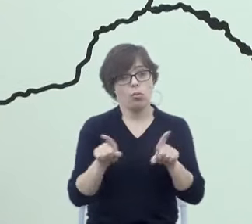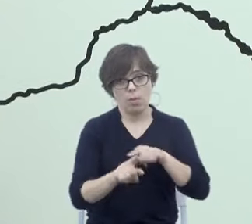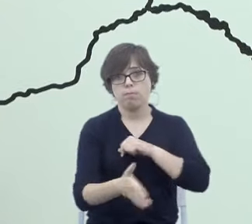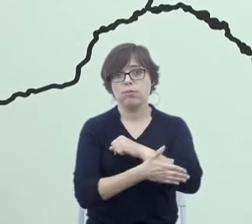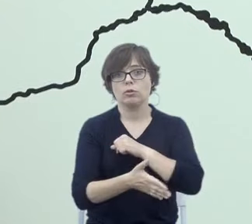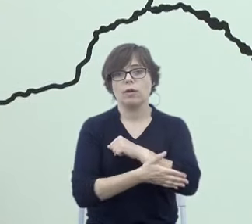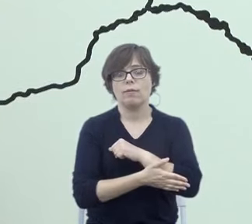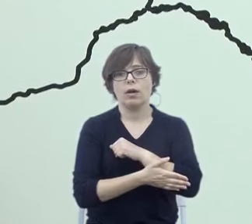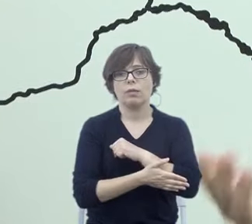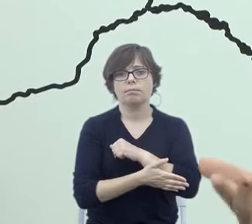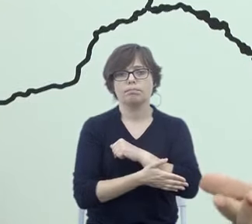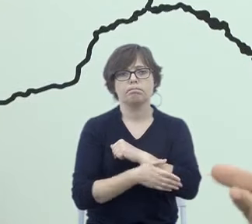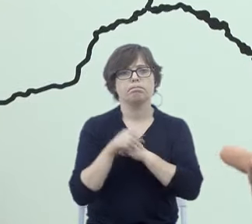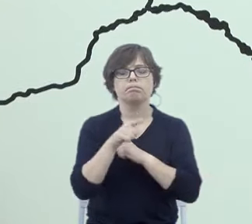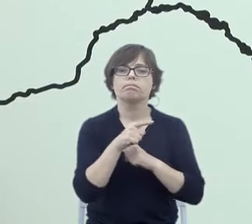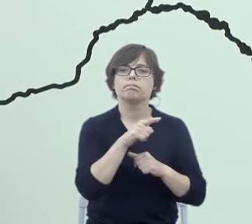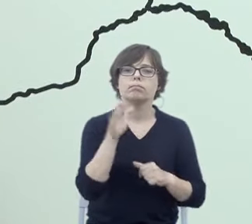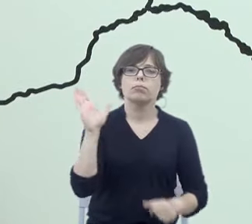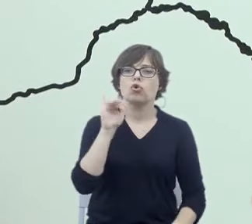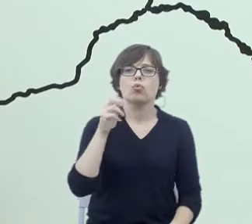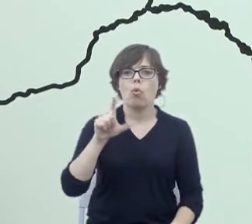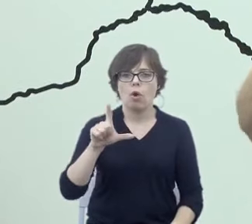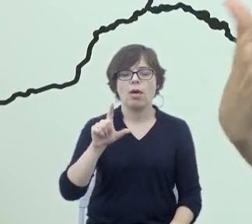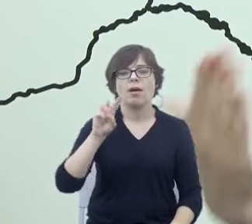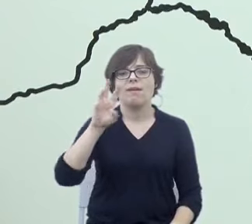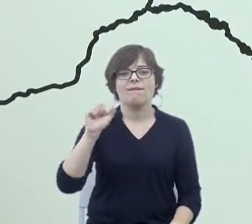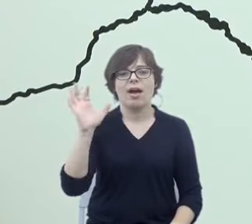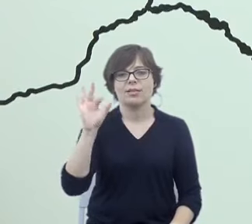na relacji Szmula Wassersteina,